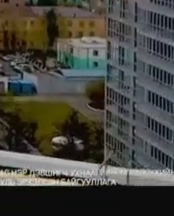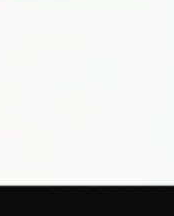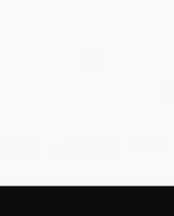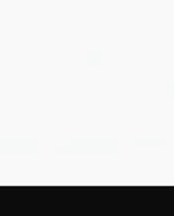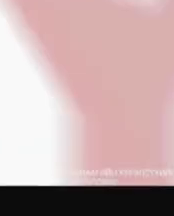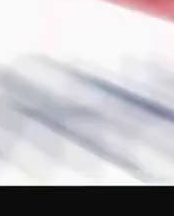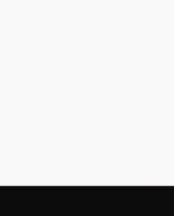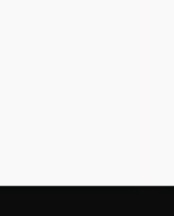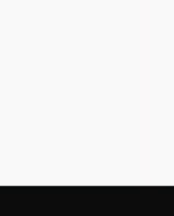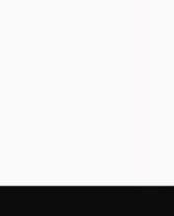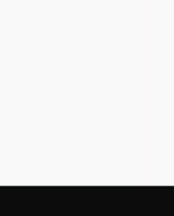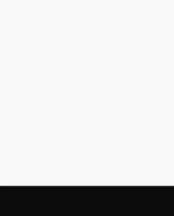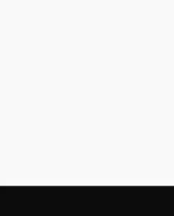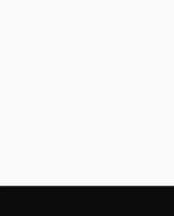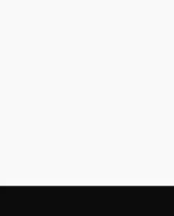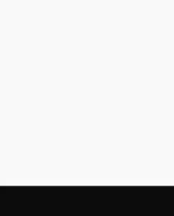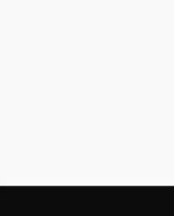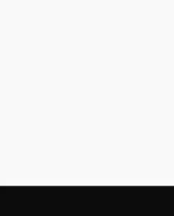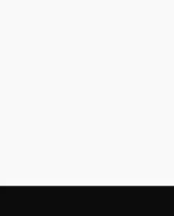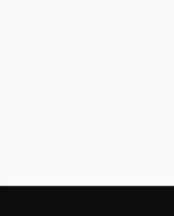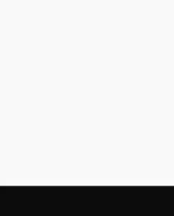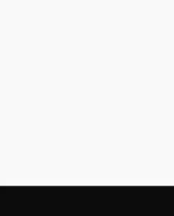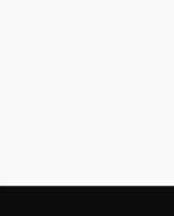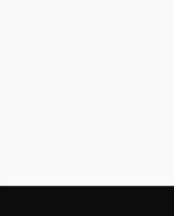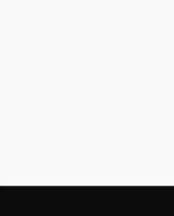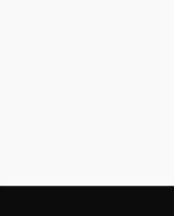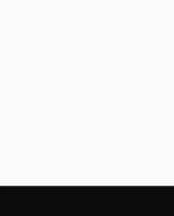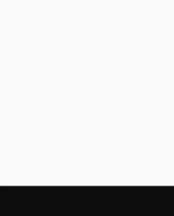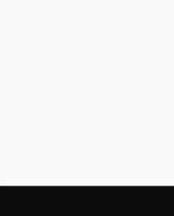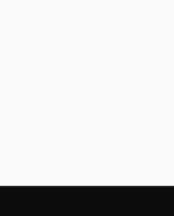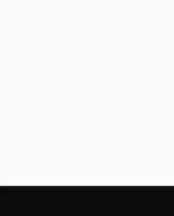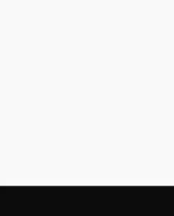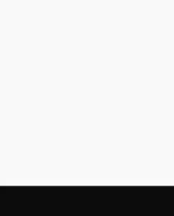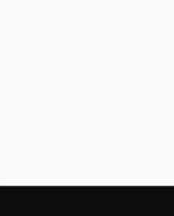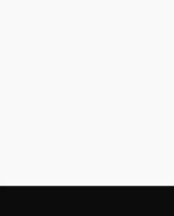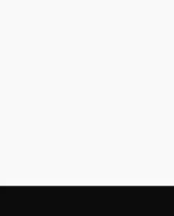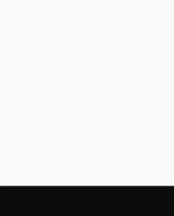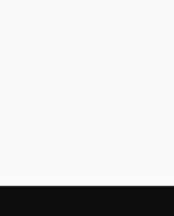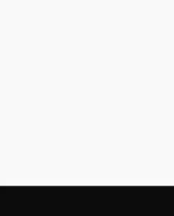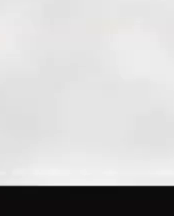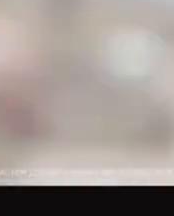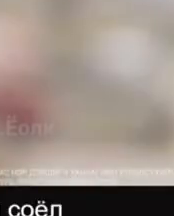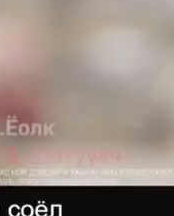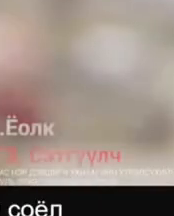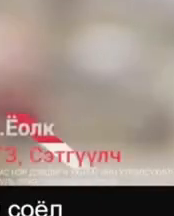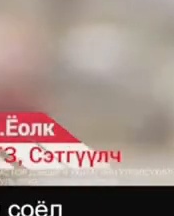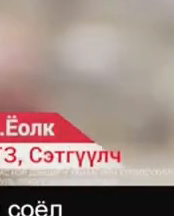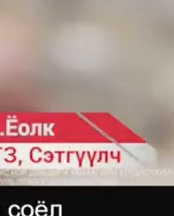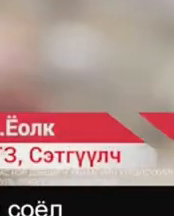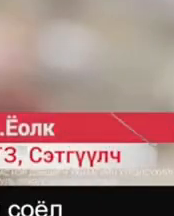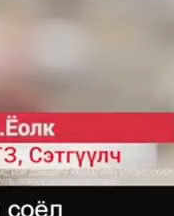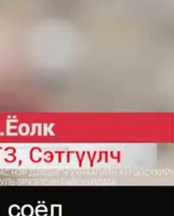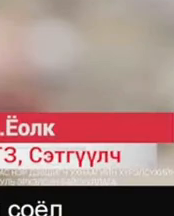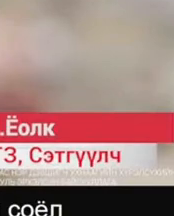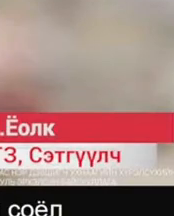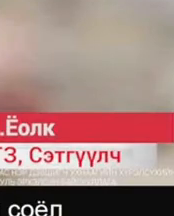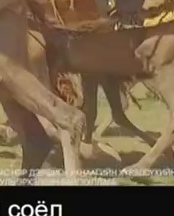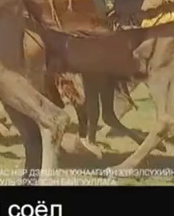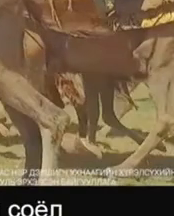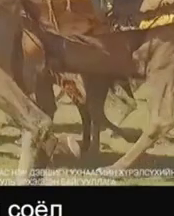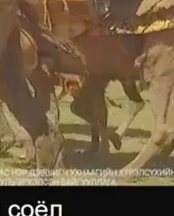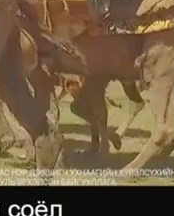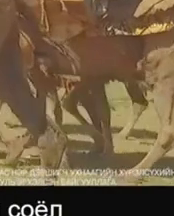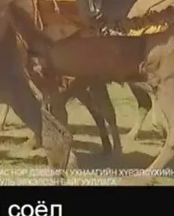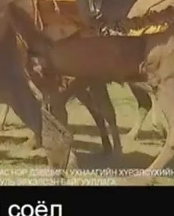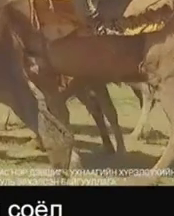Шудраг ёс хөгжлийн гэрээ. Баялагтай эзэн Монгол. Хүмүүн төрөлхтний хангагч соёл